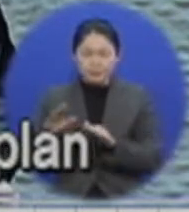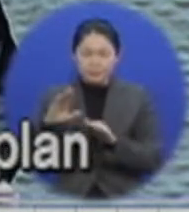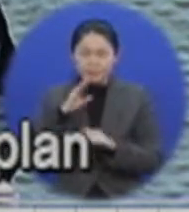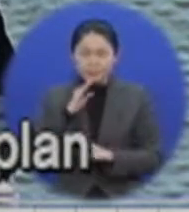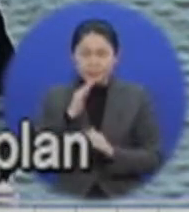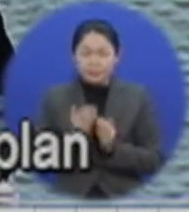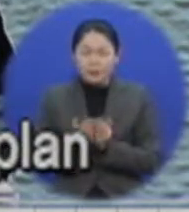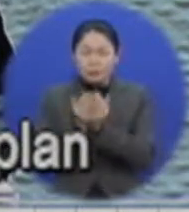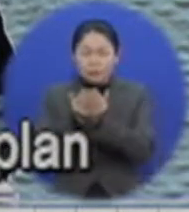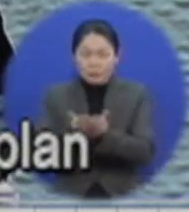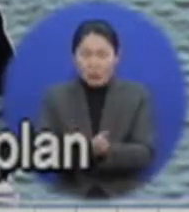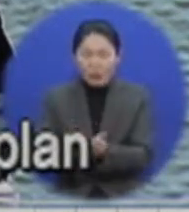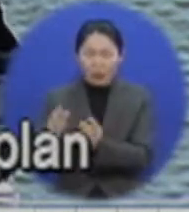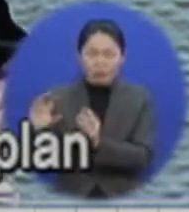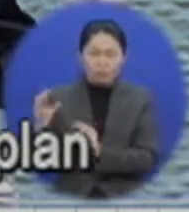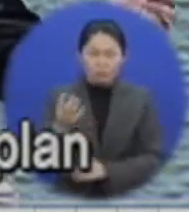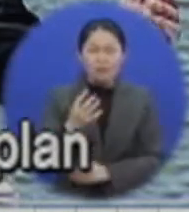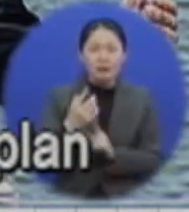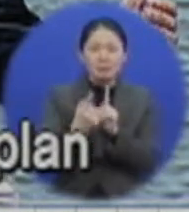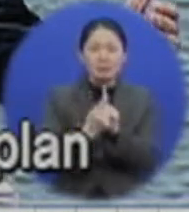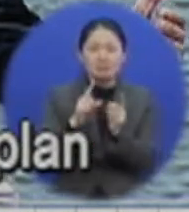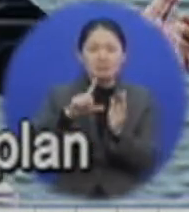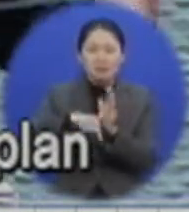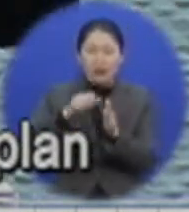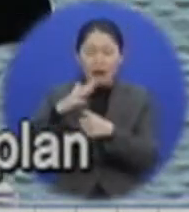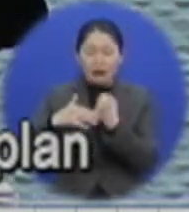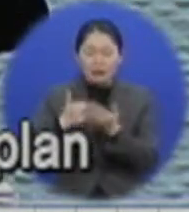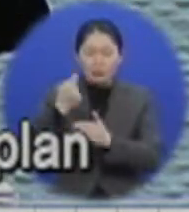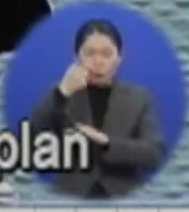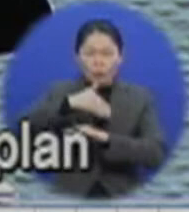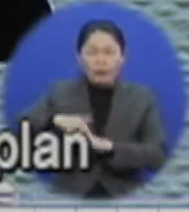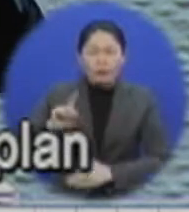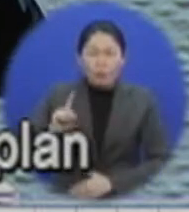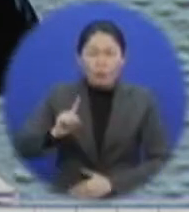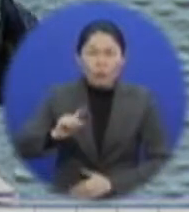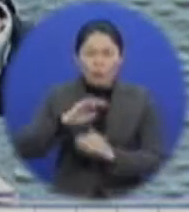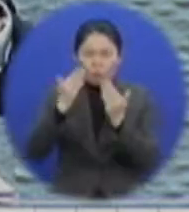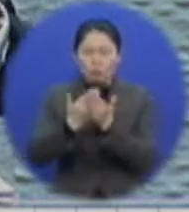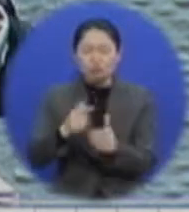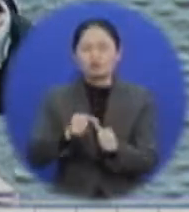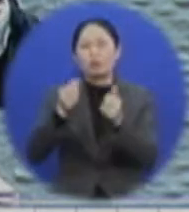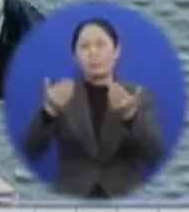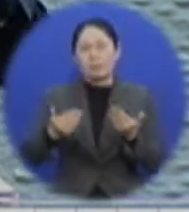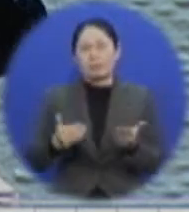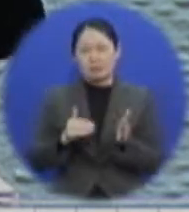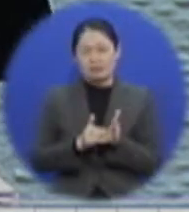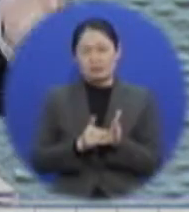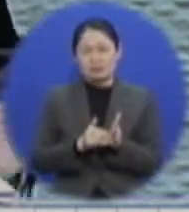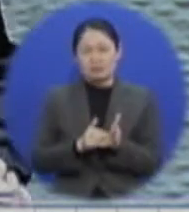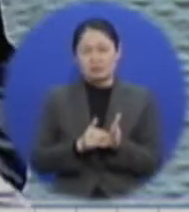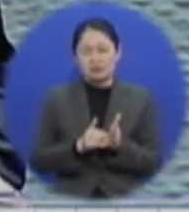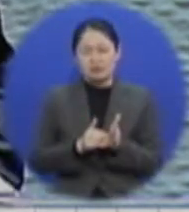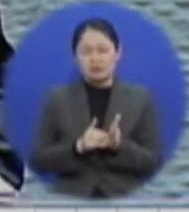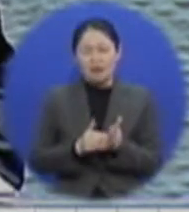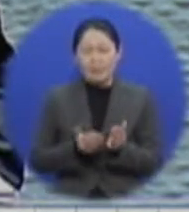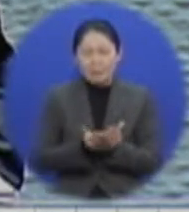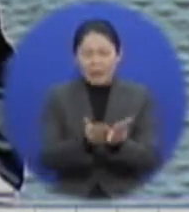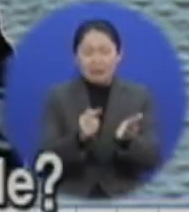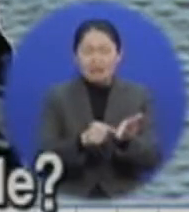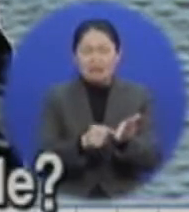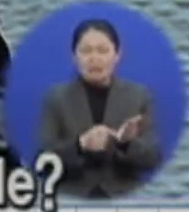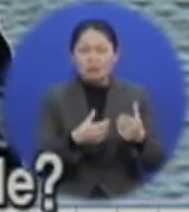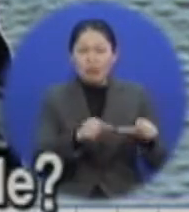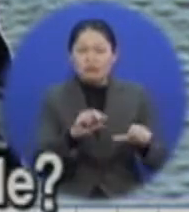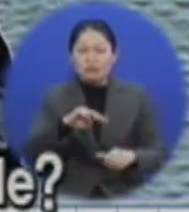만났을 때 하나님의 계획은 다 구원받는 겁니다 배는 잃어버리게 찜한 다 구원받는 거죠